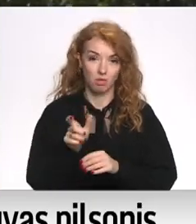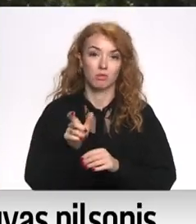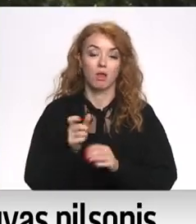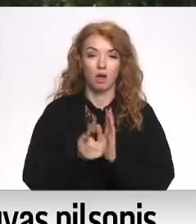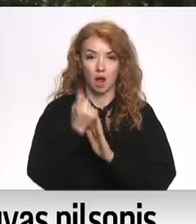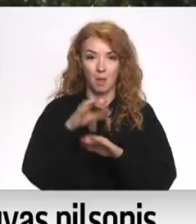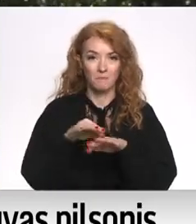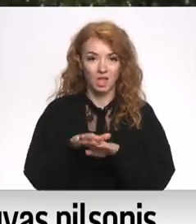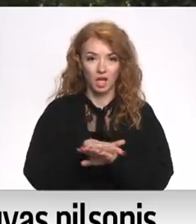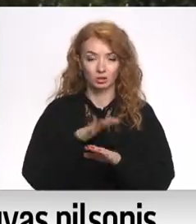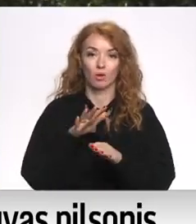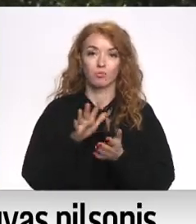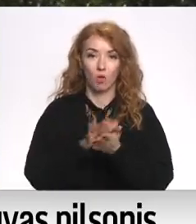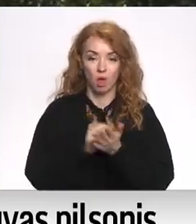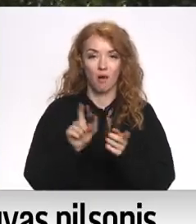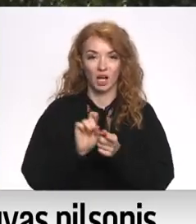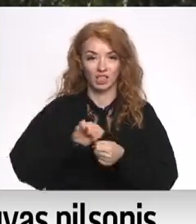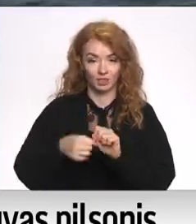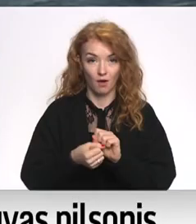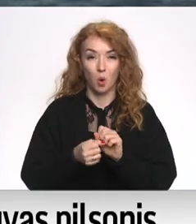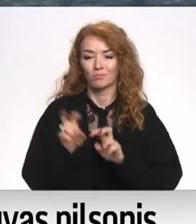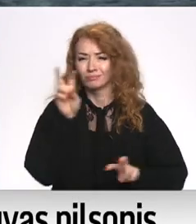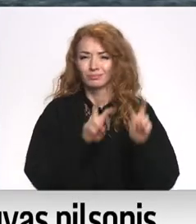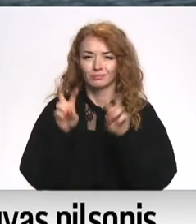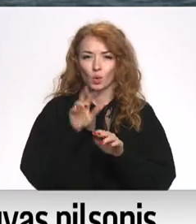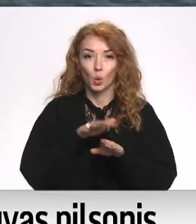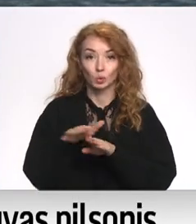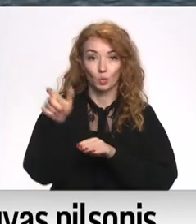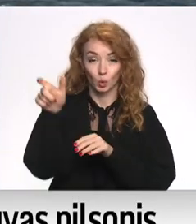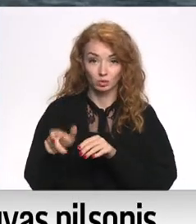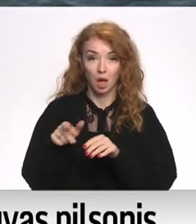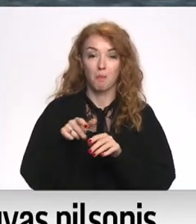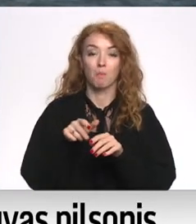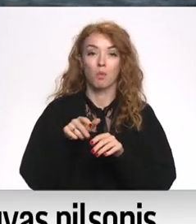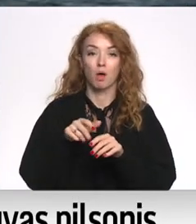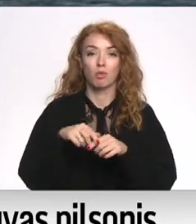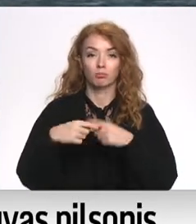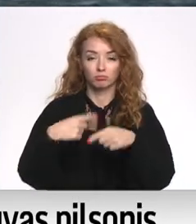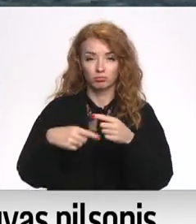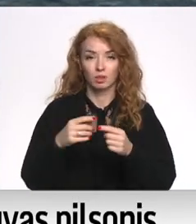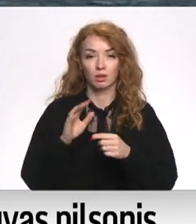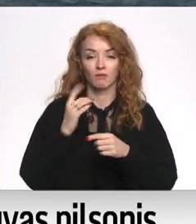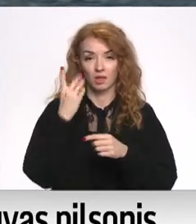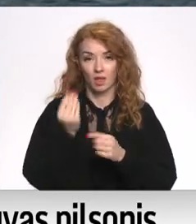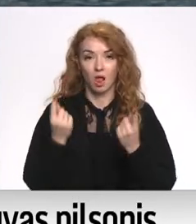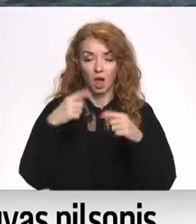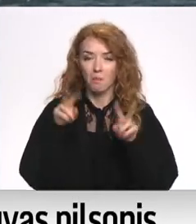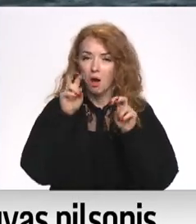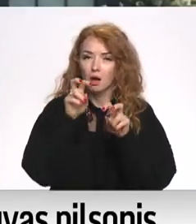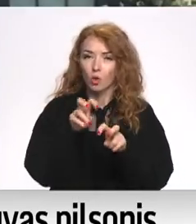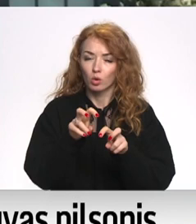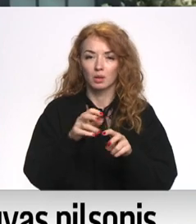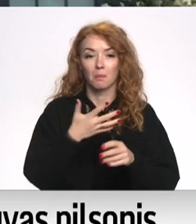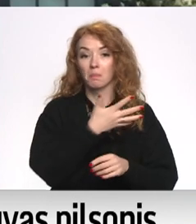miesas bojājumus un viņu izvaroja. Meklējot uzbrucēju Pāvilostas apkārtnē turpmākās diennakts laikā, policija pārbaudīja vairāk